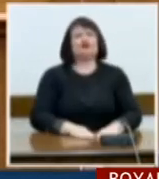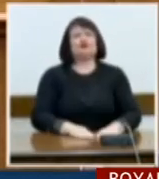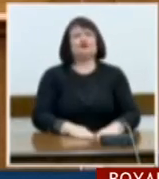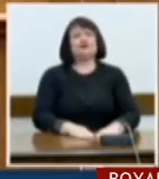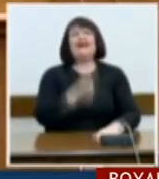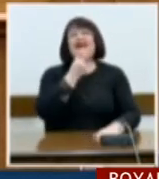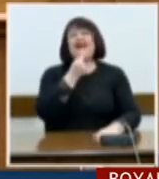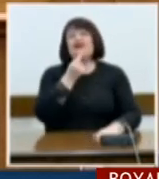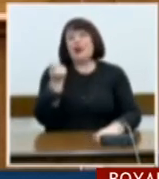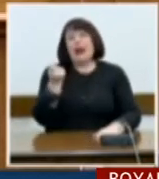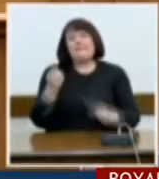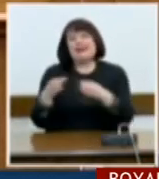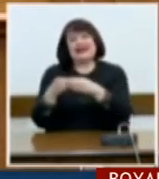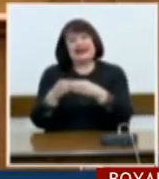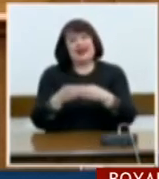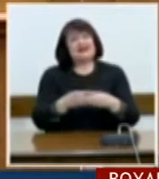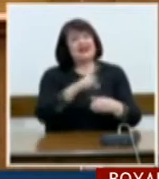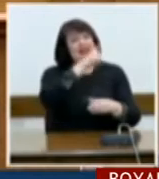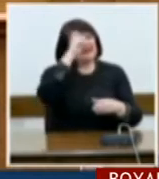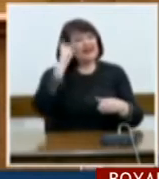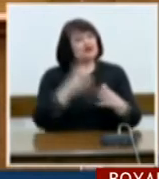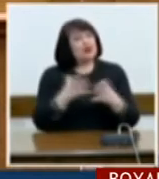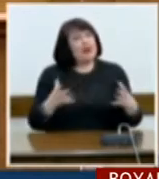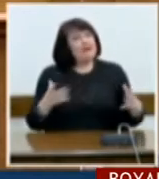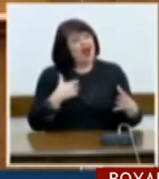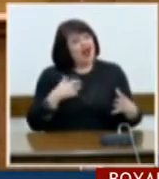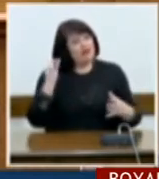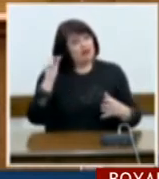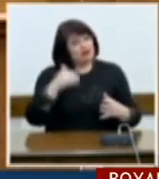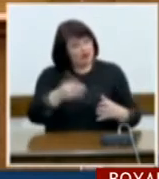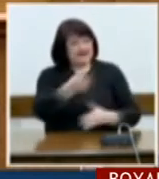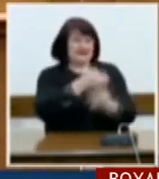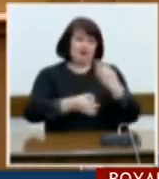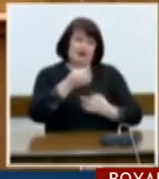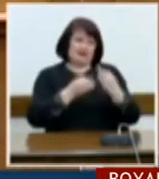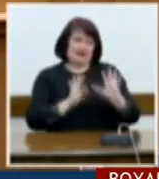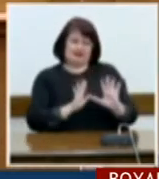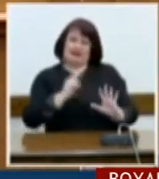δήθεν κάνει αυτός και τα μεγάλα και τα δύσκολα που εμείς υποσχόμαστε. Πριν έρθω όμως θέλω